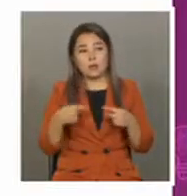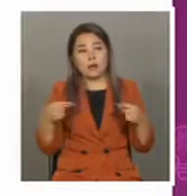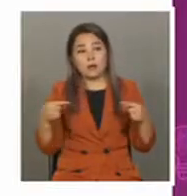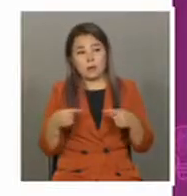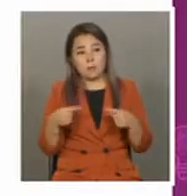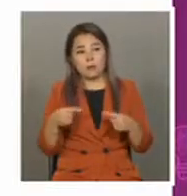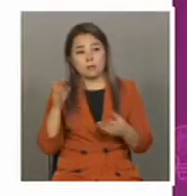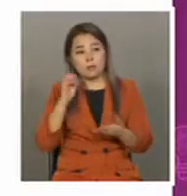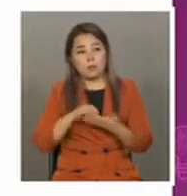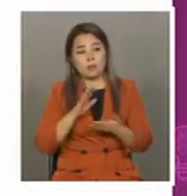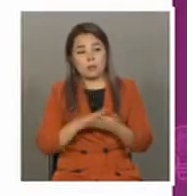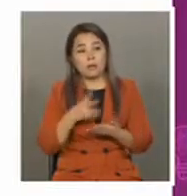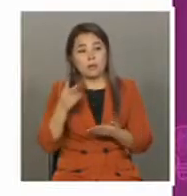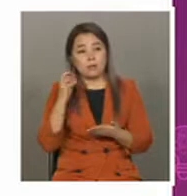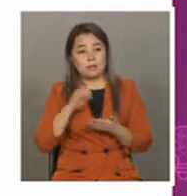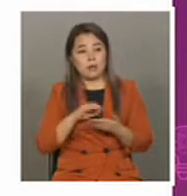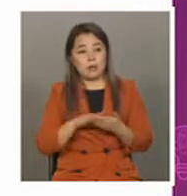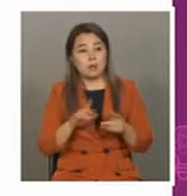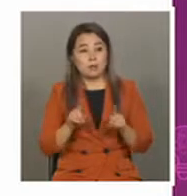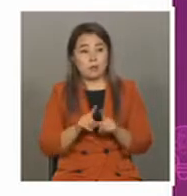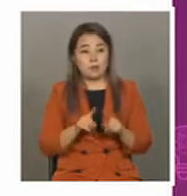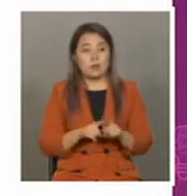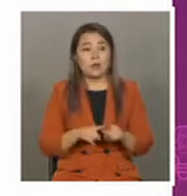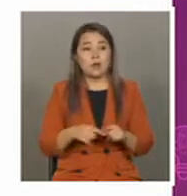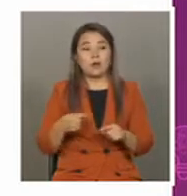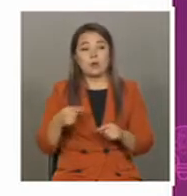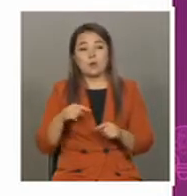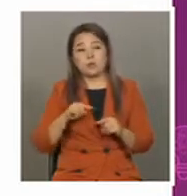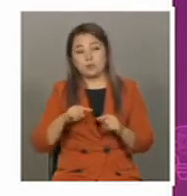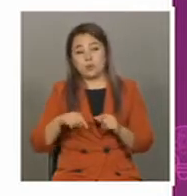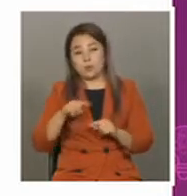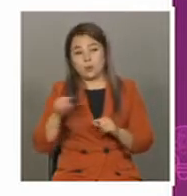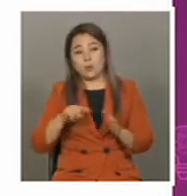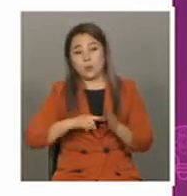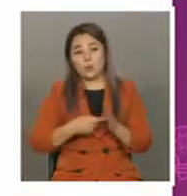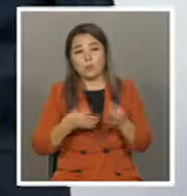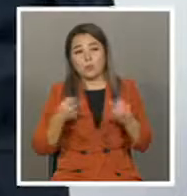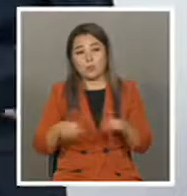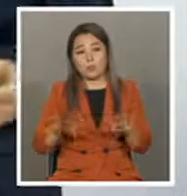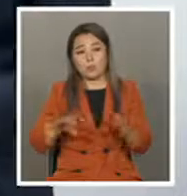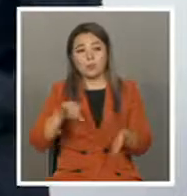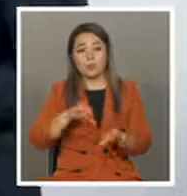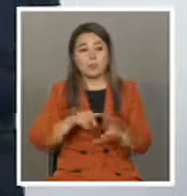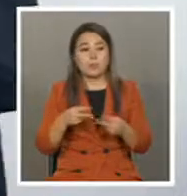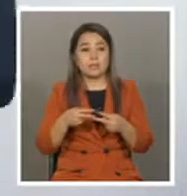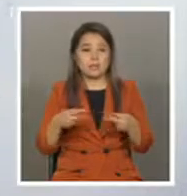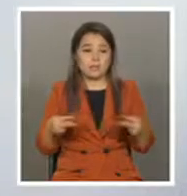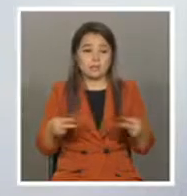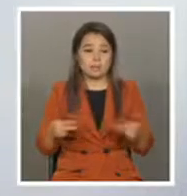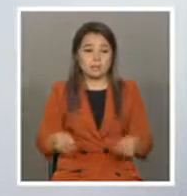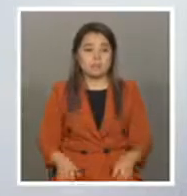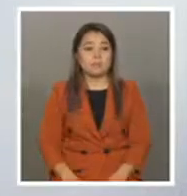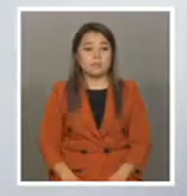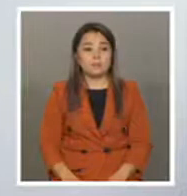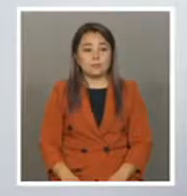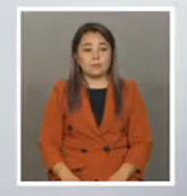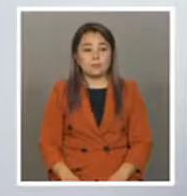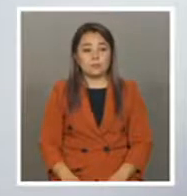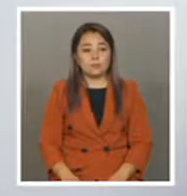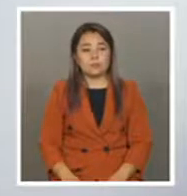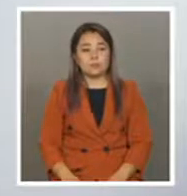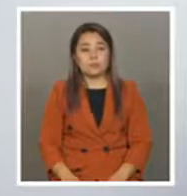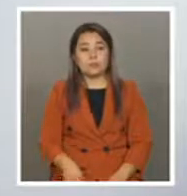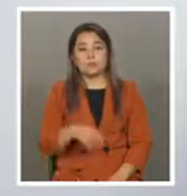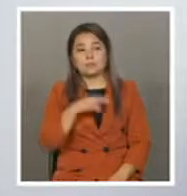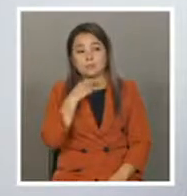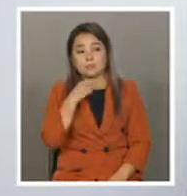алынған екінші коэффициентке, ал түбірлердің көбейтіндісі бос мүшеге тең. Келтірілген квадрат теңдеу, яғни